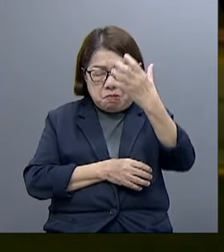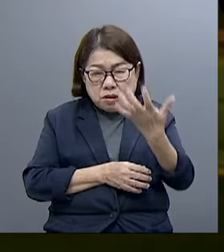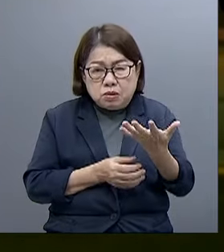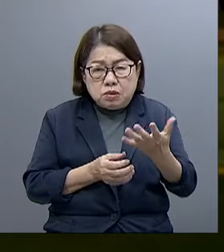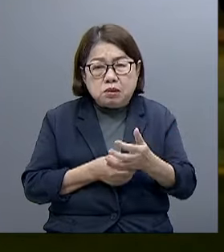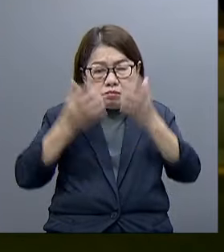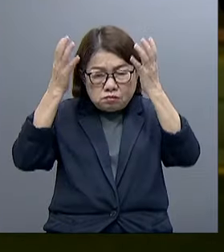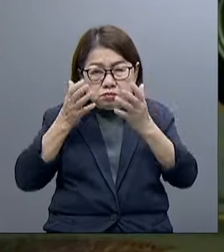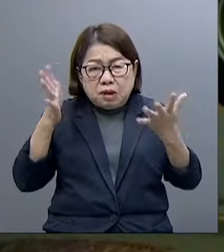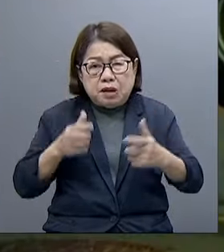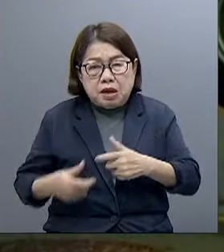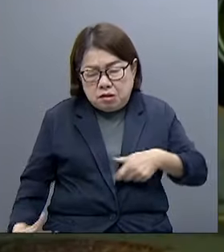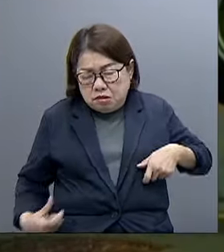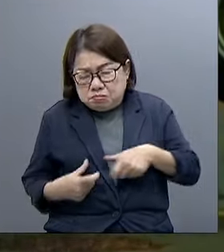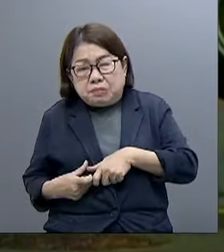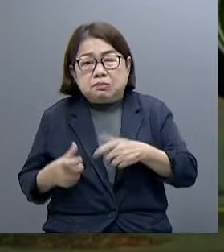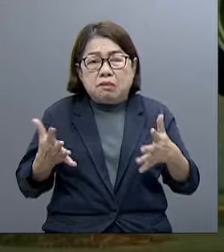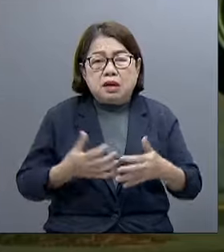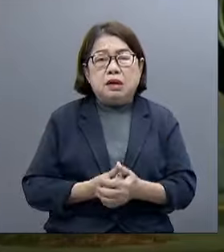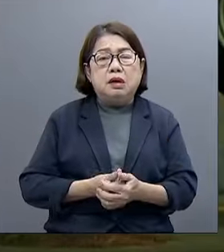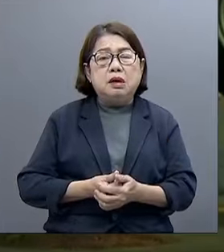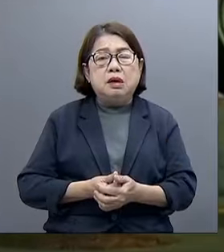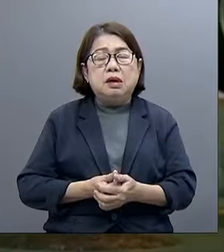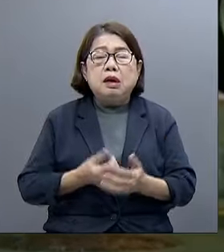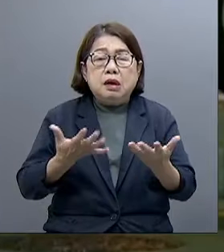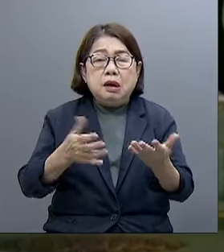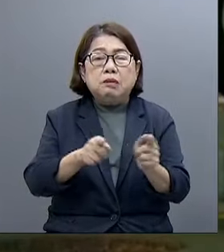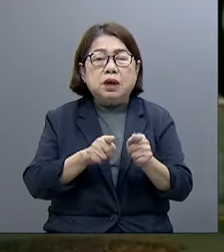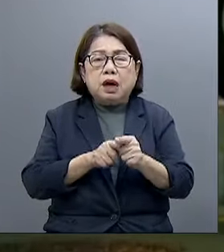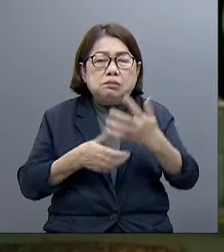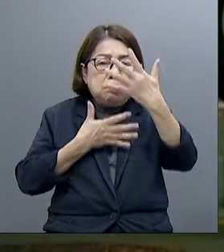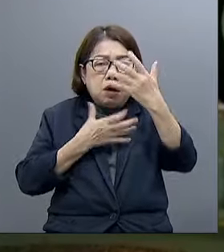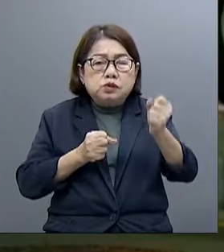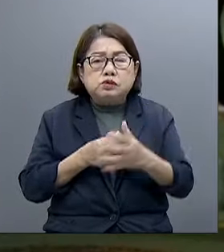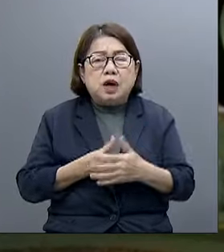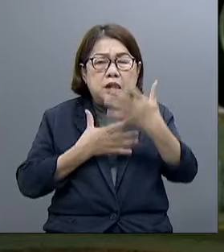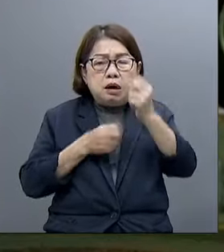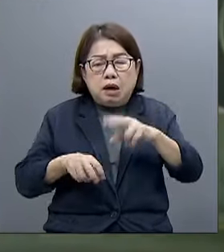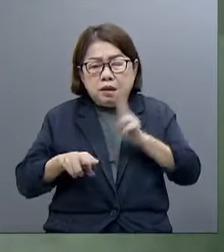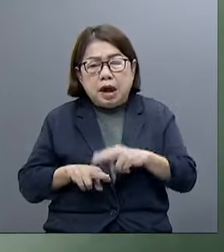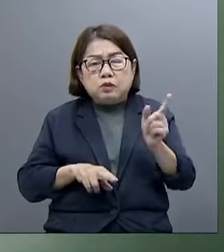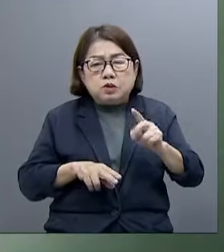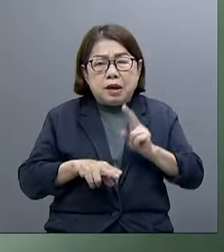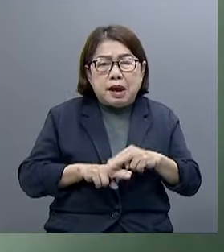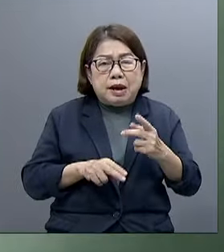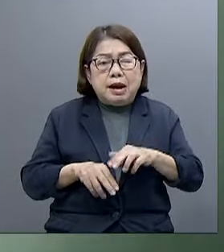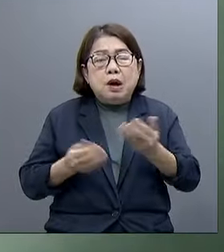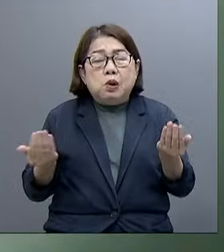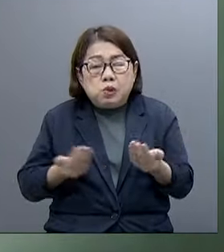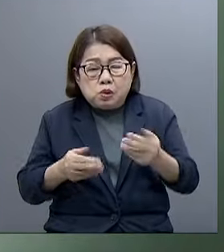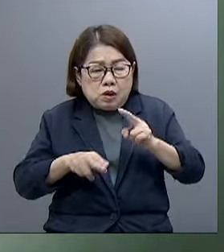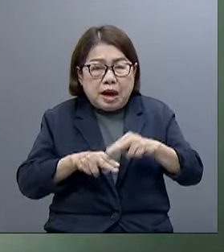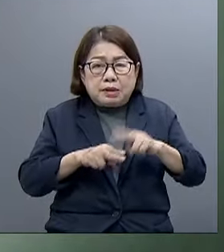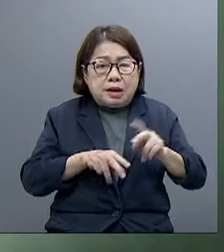อกไม่คาดเข็มขัดนิรภัยไปจนถึงการไม่ให้ความสำคัญกับเรื่องที่นั่งหรือเบาะนั่งนิรภัยของเด็กในรถยนต์อย่